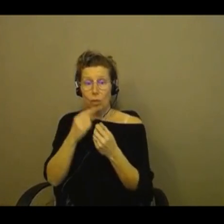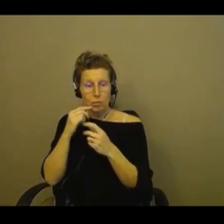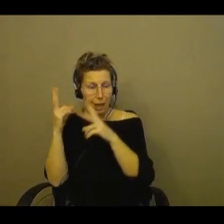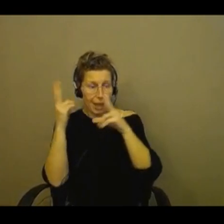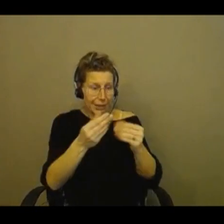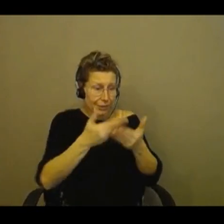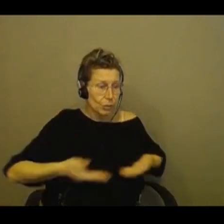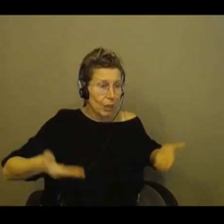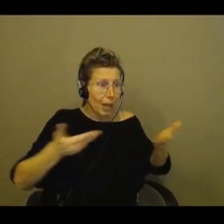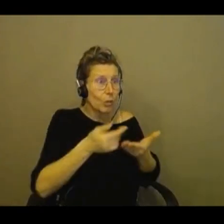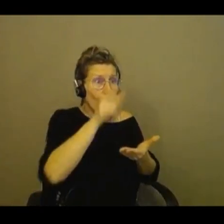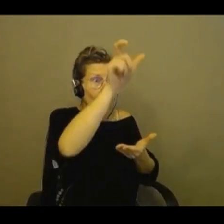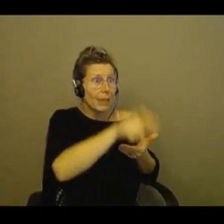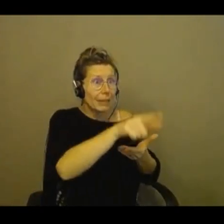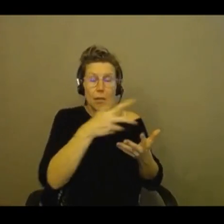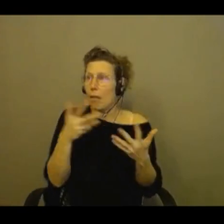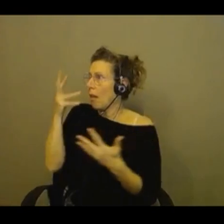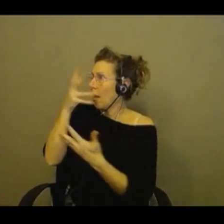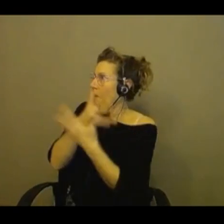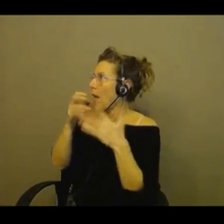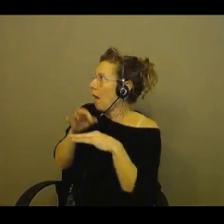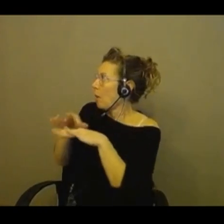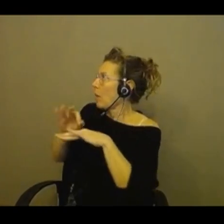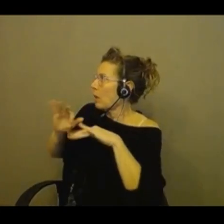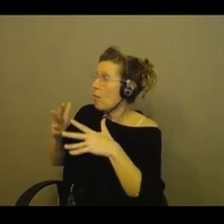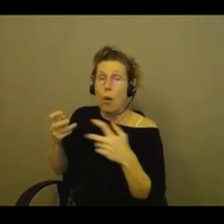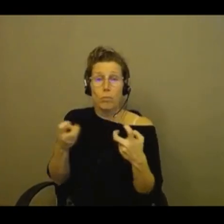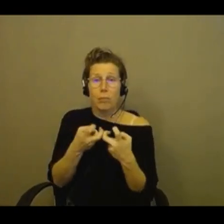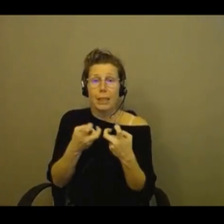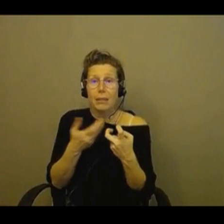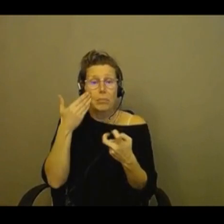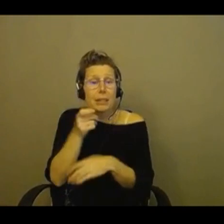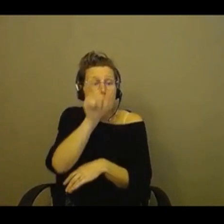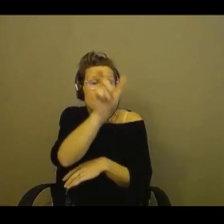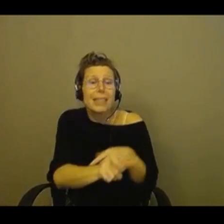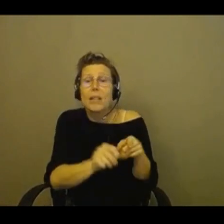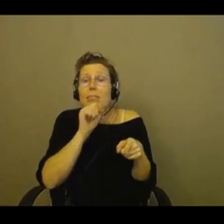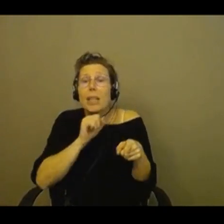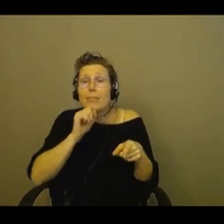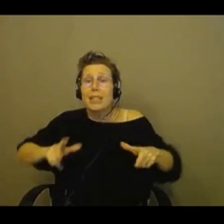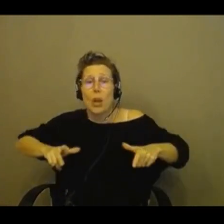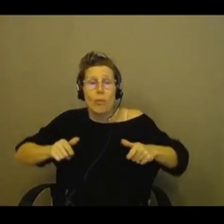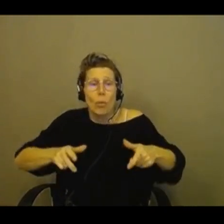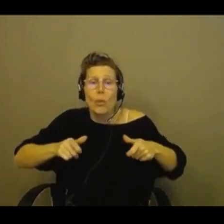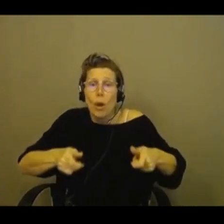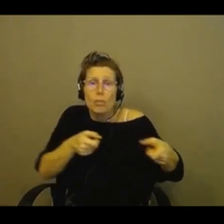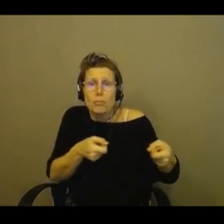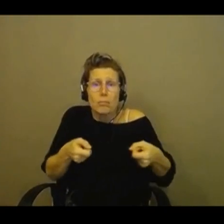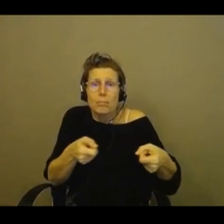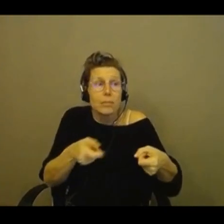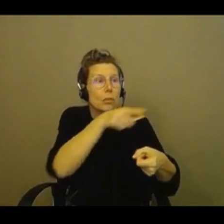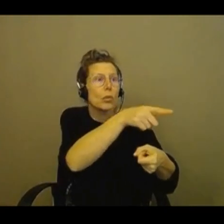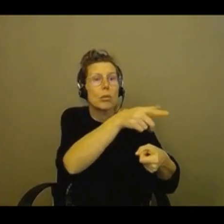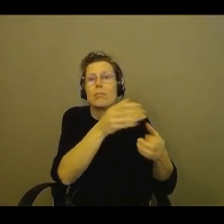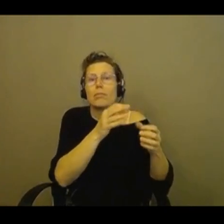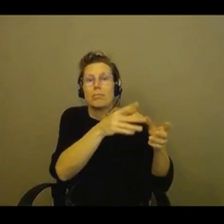une personne âgée dans un fauteuil. Et la personne la pousse comme si c'était un bagage ou comme si c'était... Je dis, mais non, c'est quelqu'un d'humain là, qui est avec toi, mon gars. Il faut que tu